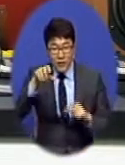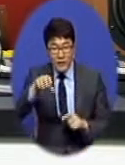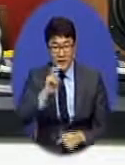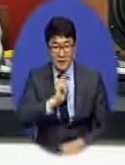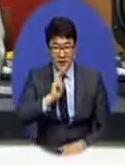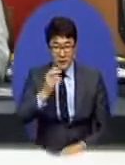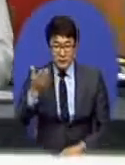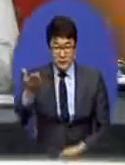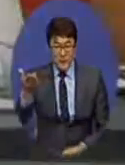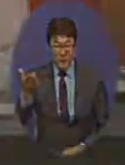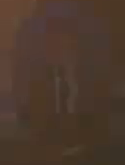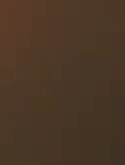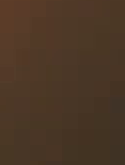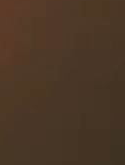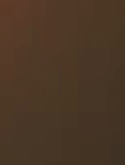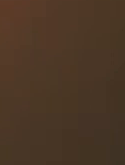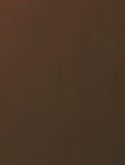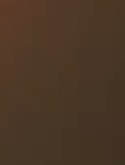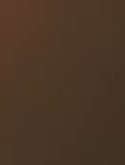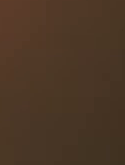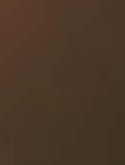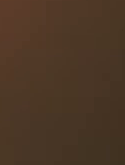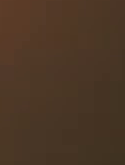음악 주세요.